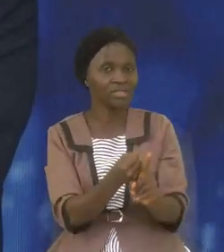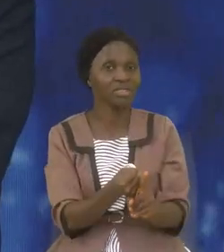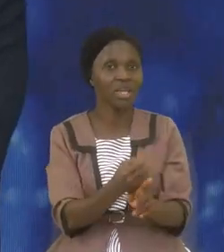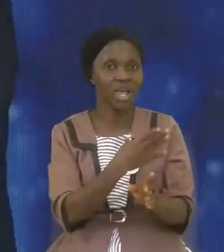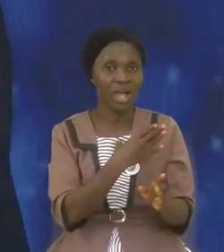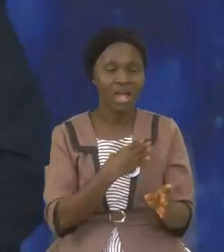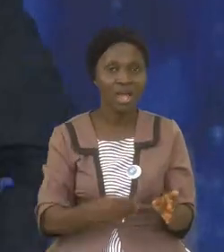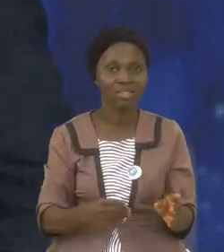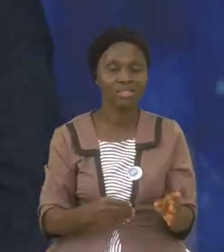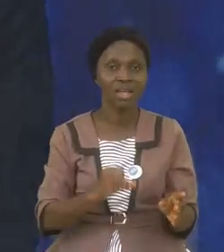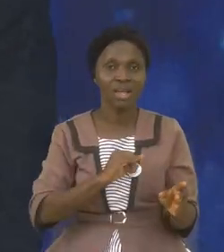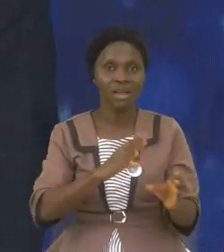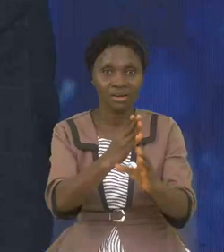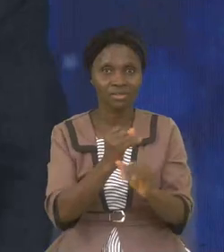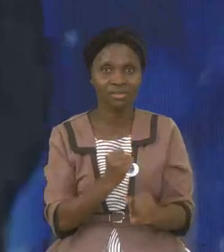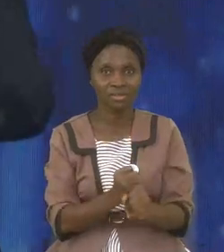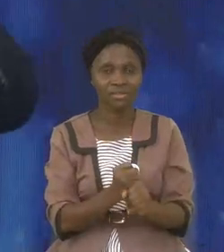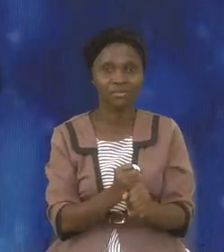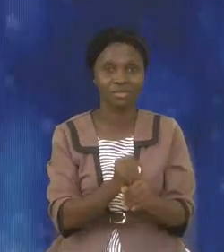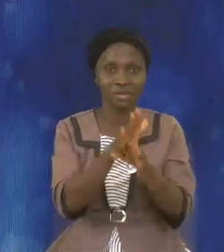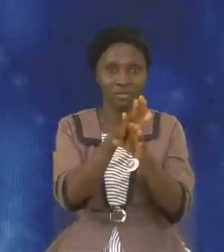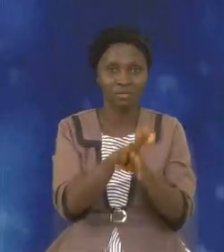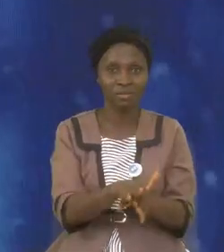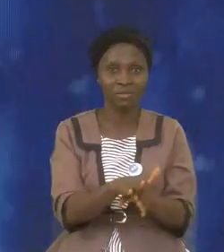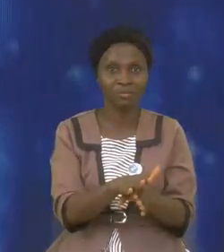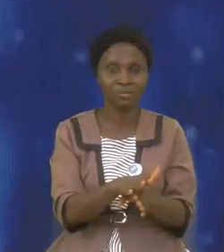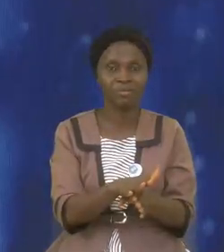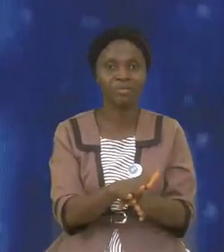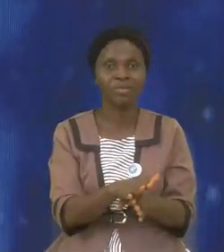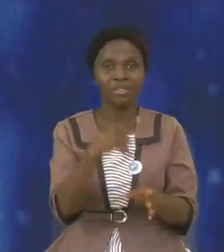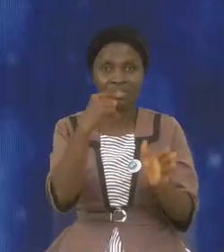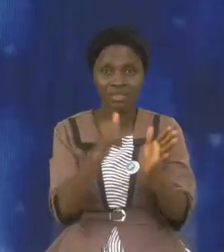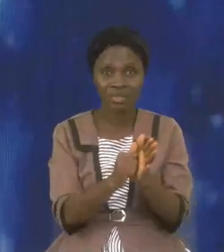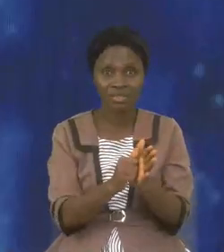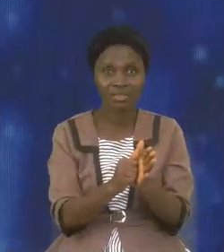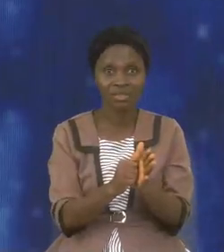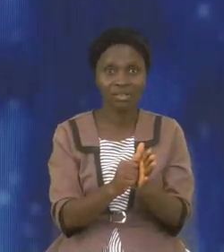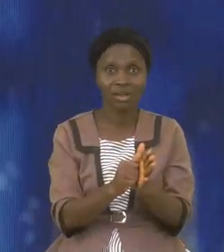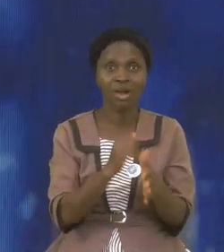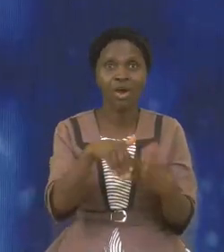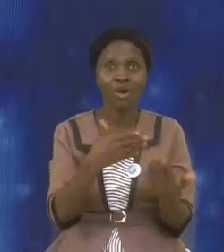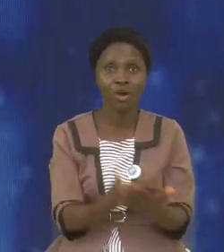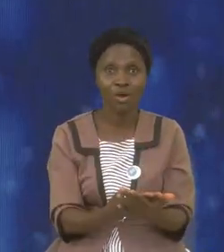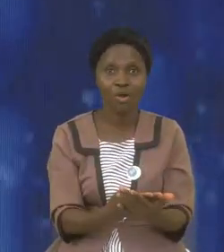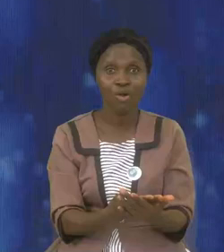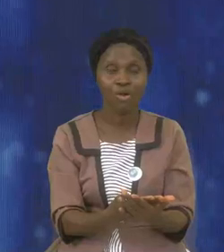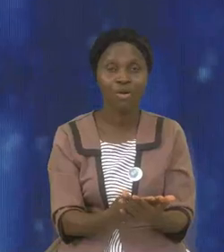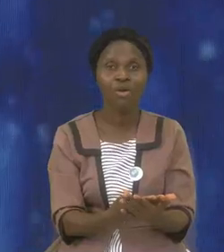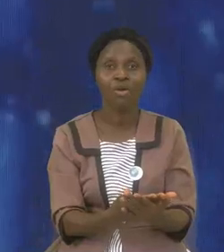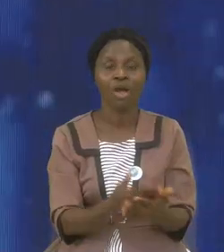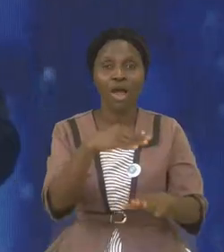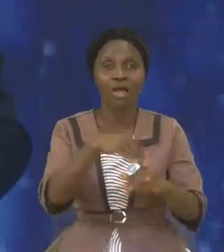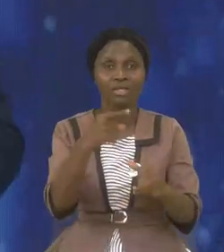le jour où le ciel avait l'impact et une pression irrésistible sur l'homme sur